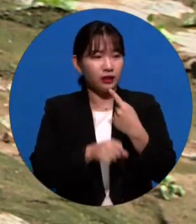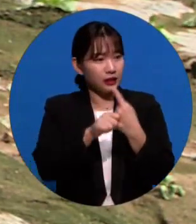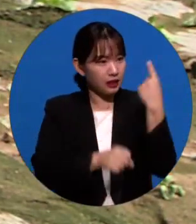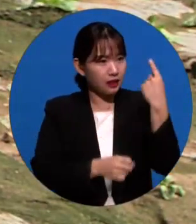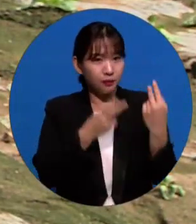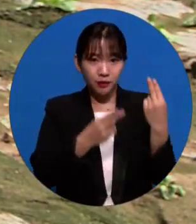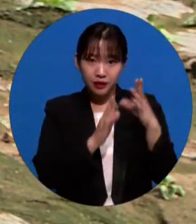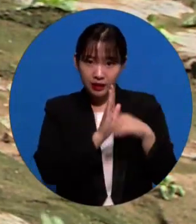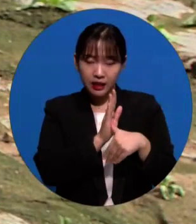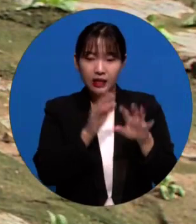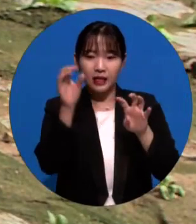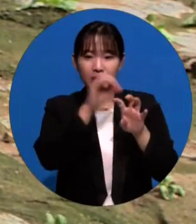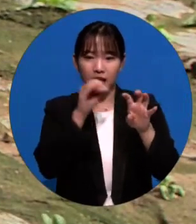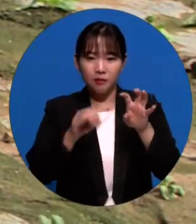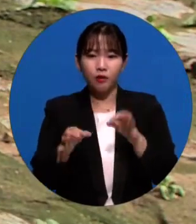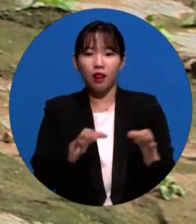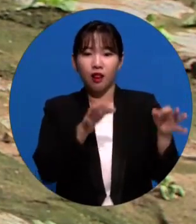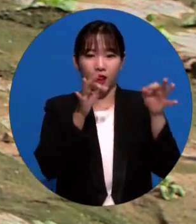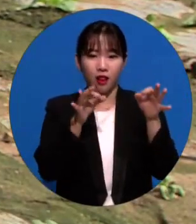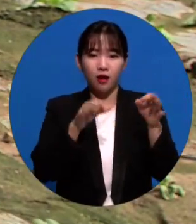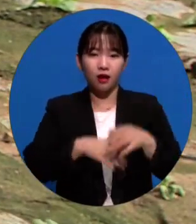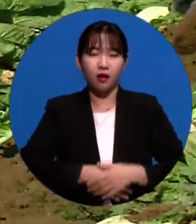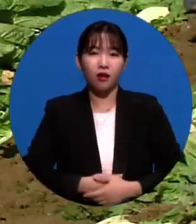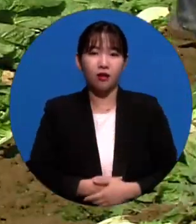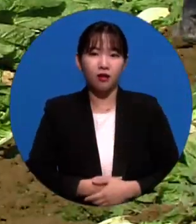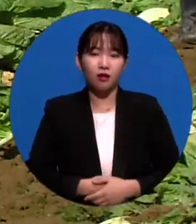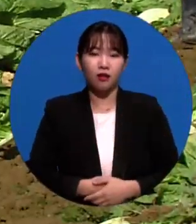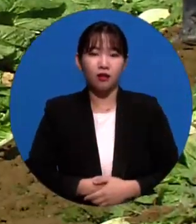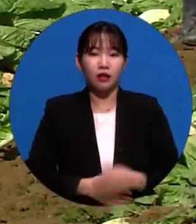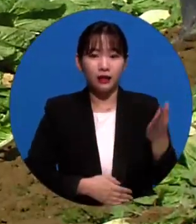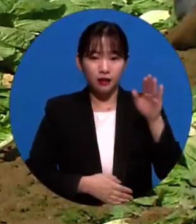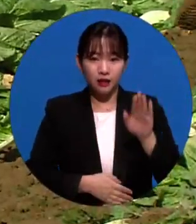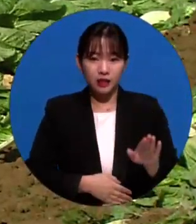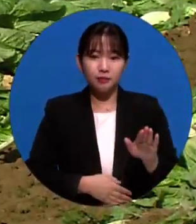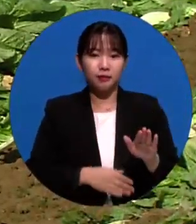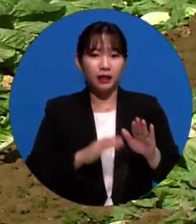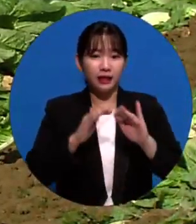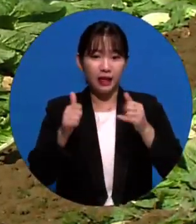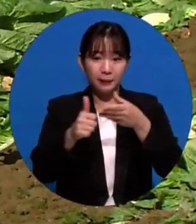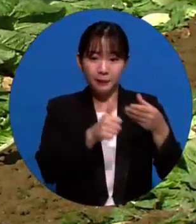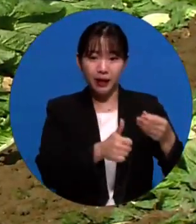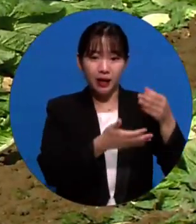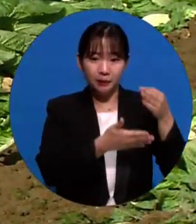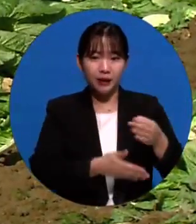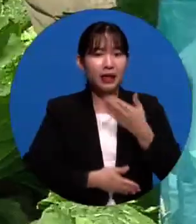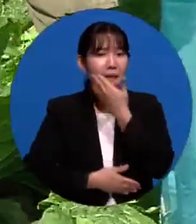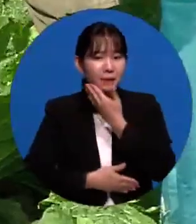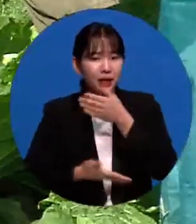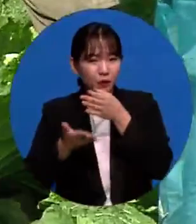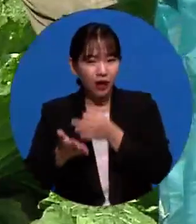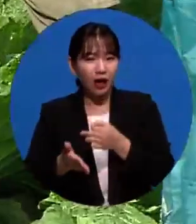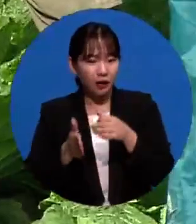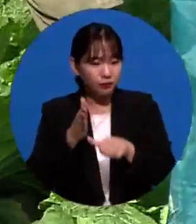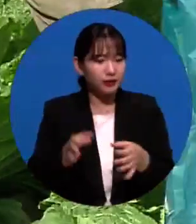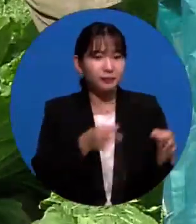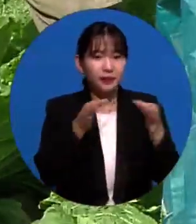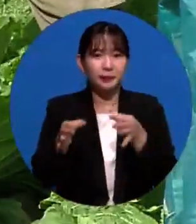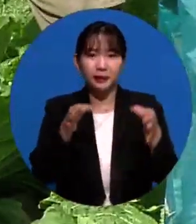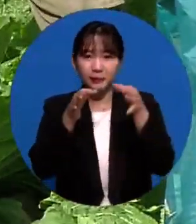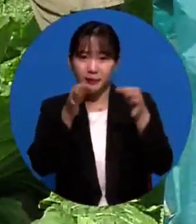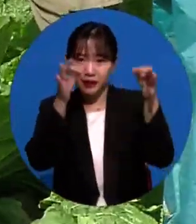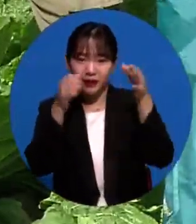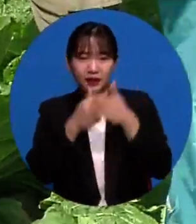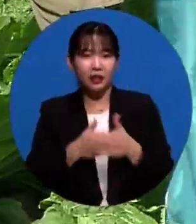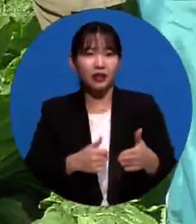작년 이맘때에 비해 40% 가까이 오른 가게입니다 그러나 인근 b 비료 값 자재 값 등이 줄줄이 오르면서 농가의